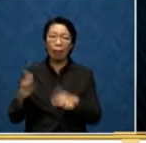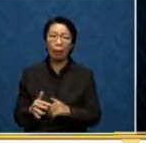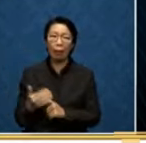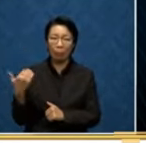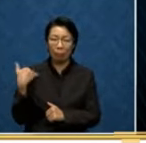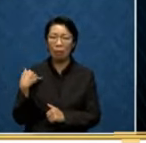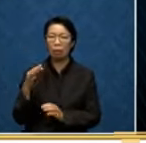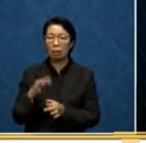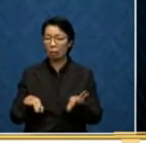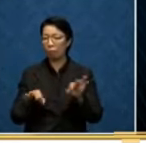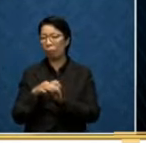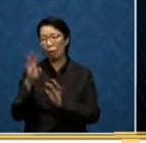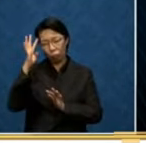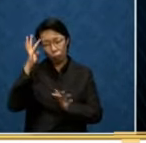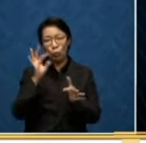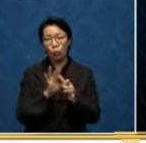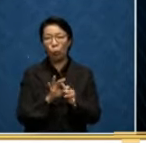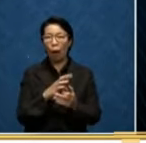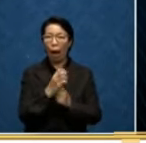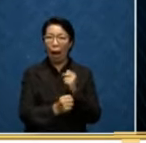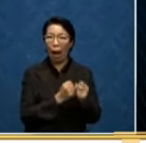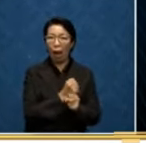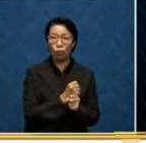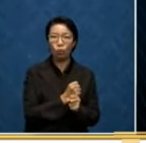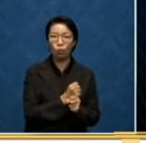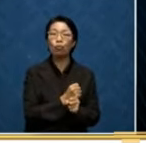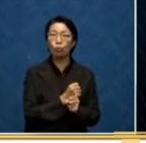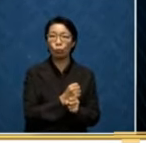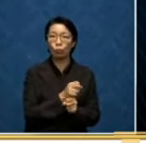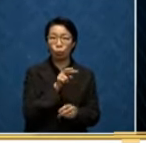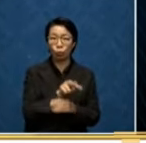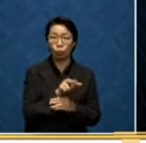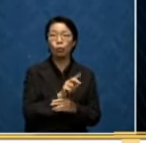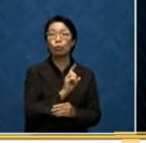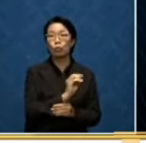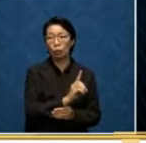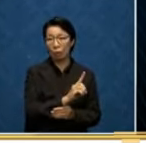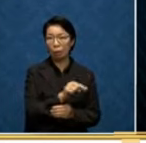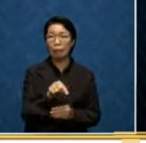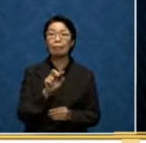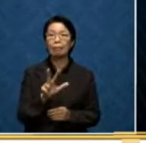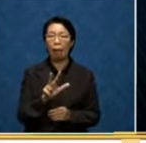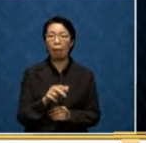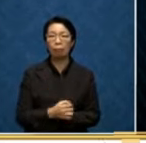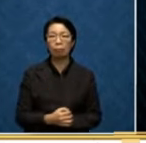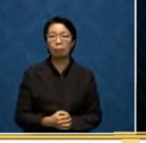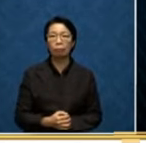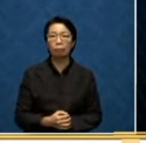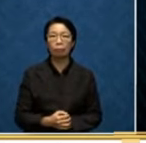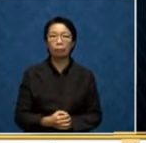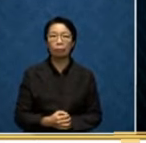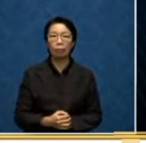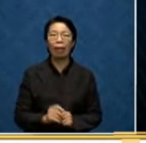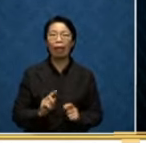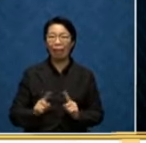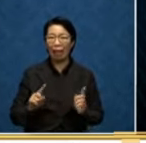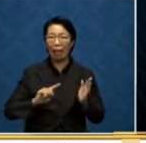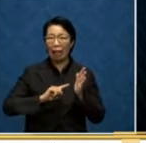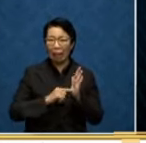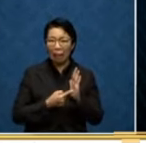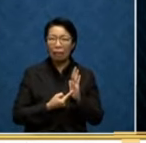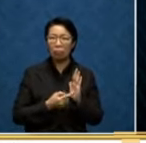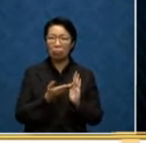ให้ความสนใจในช่วงอายุวัย1-3 ขวบนะครับแต่จุดเริ่มต้นเป็น